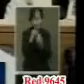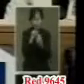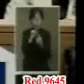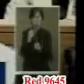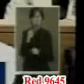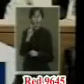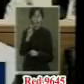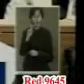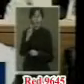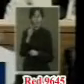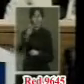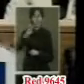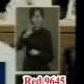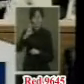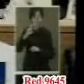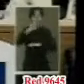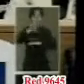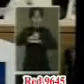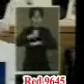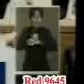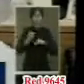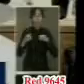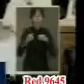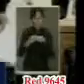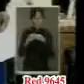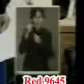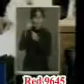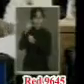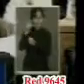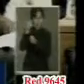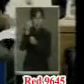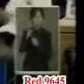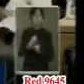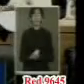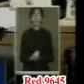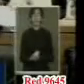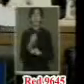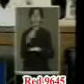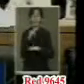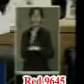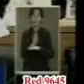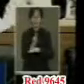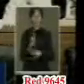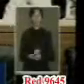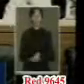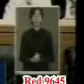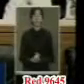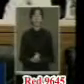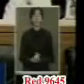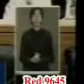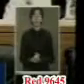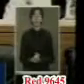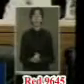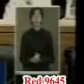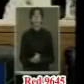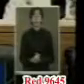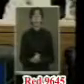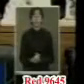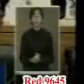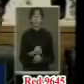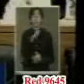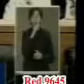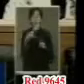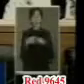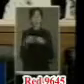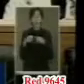ลิ้มทองกุลแกนนำของพันธมิตรท่านประธานที่เคารพผมบอกว่าเวลา